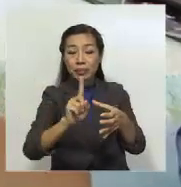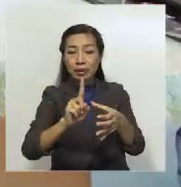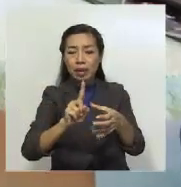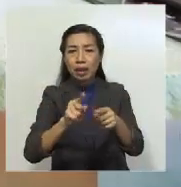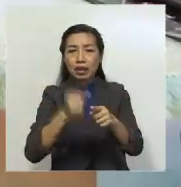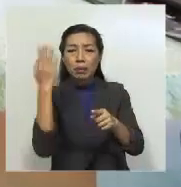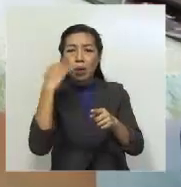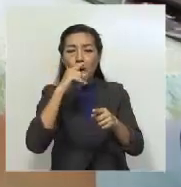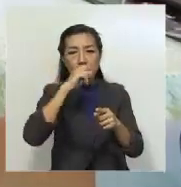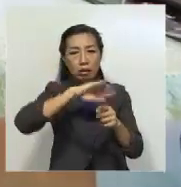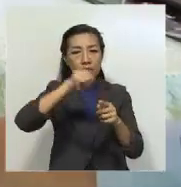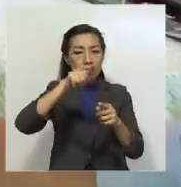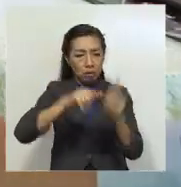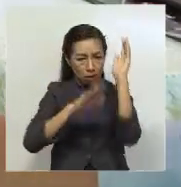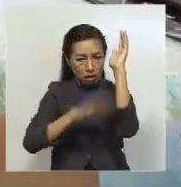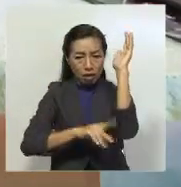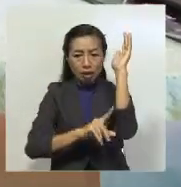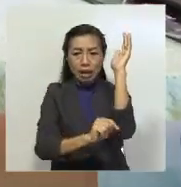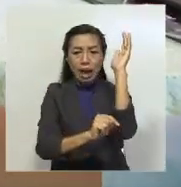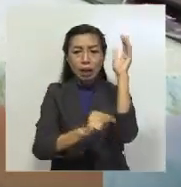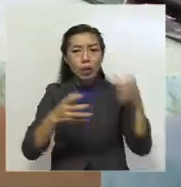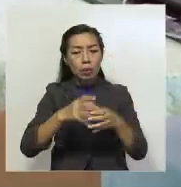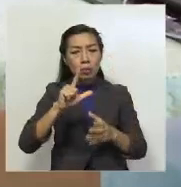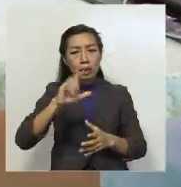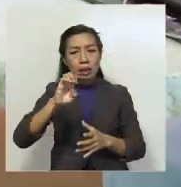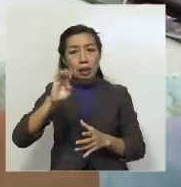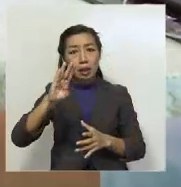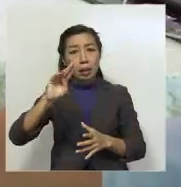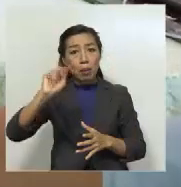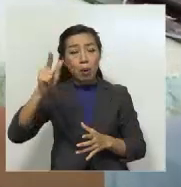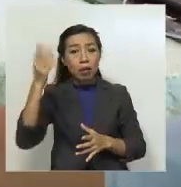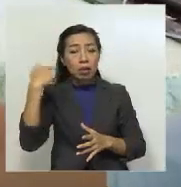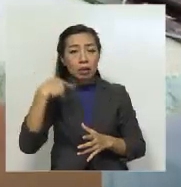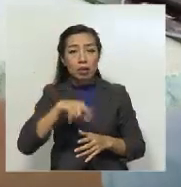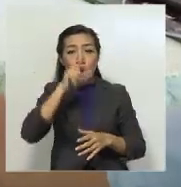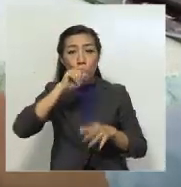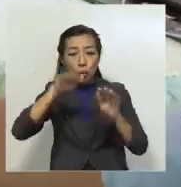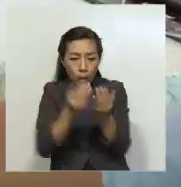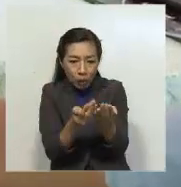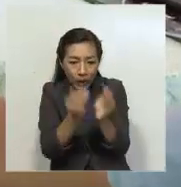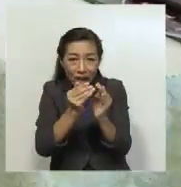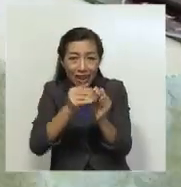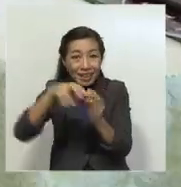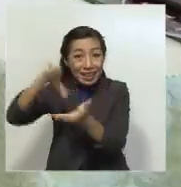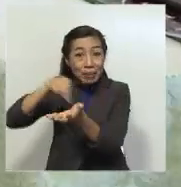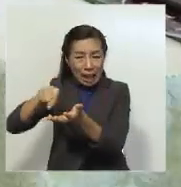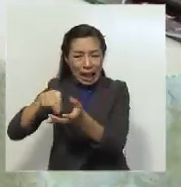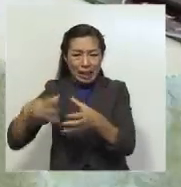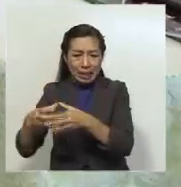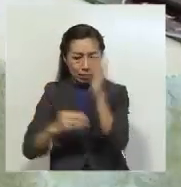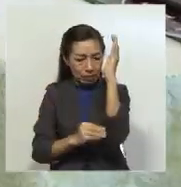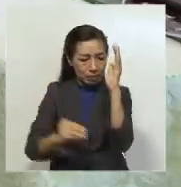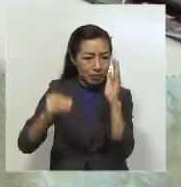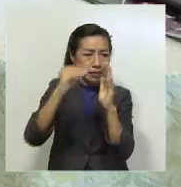านรังนกเก็บรังนกลิบงคุณมะแอคงเหล่ามะแอนคงเหล่านะครับที่ปฏิบัติภารกิจช่วยเหลือทีมหมูป่า